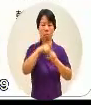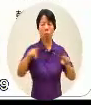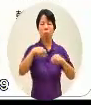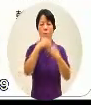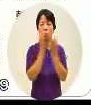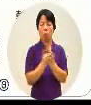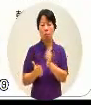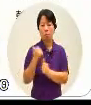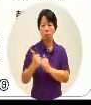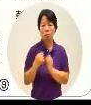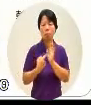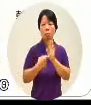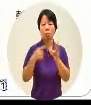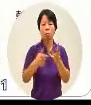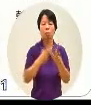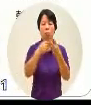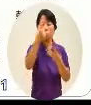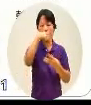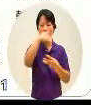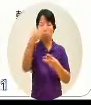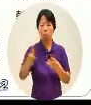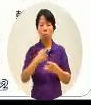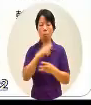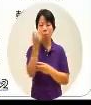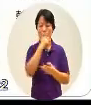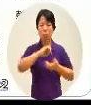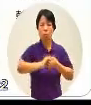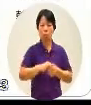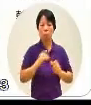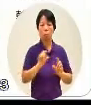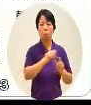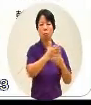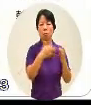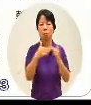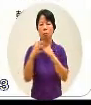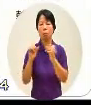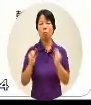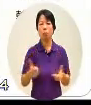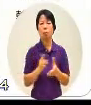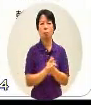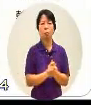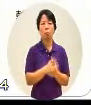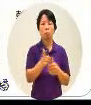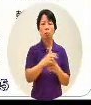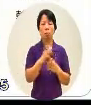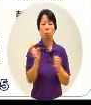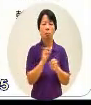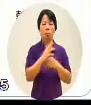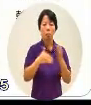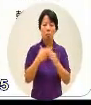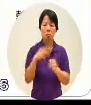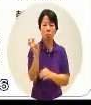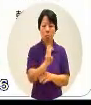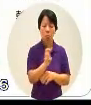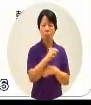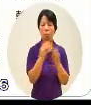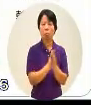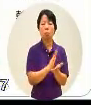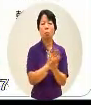现。凤中呢，又是看你的检定，哎，每个学校都不一样，难道30个学校就有30个版本